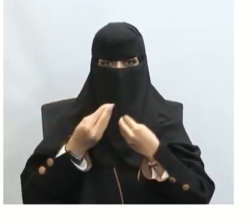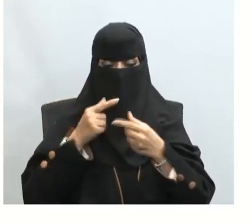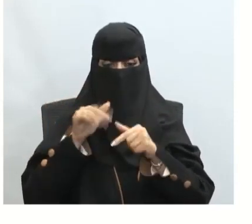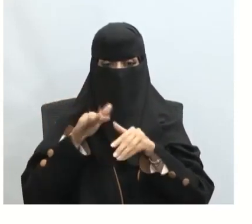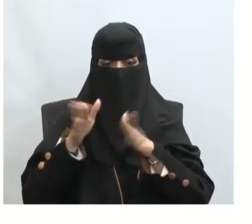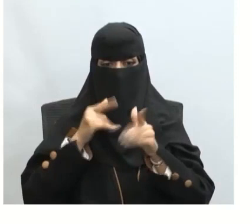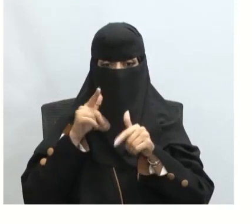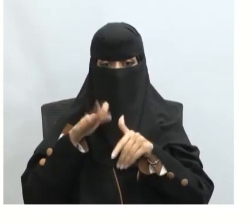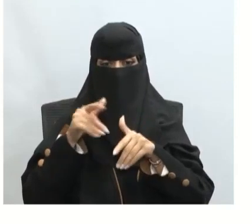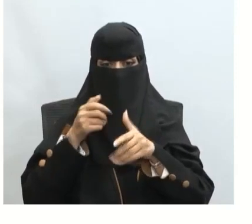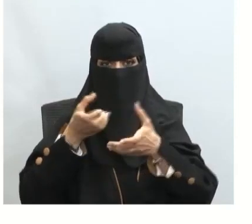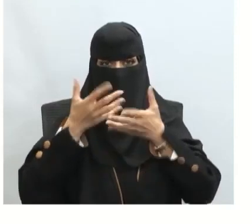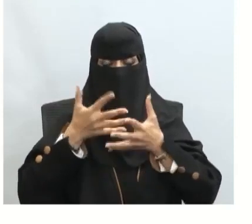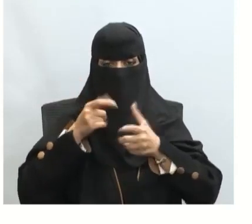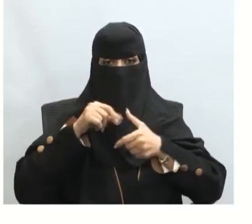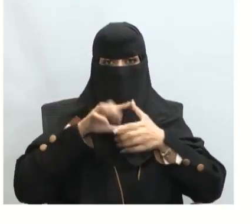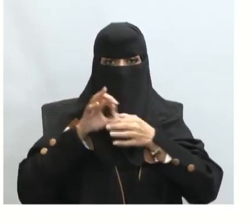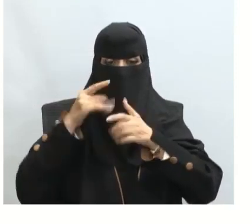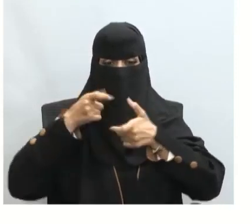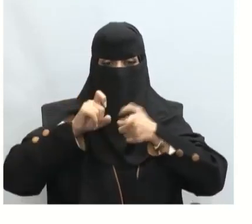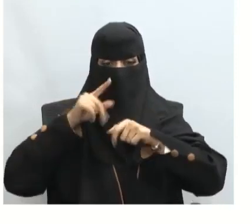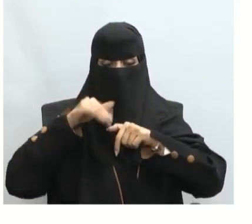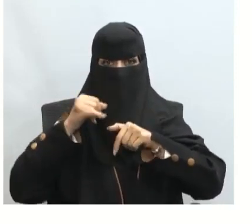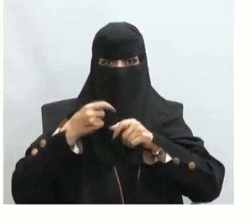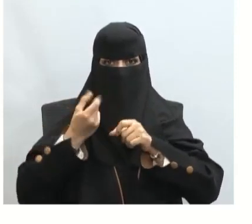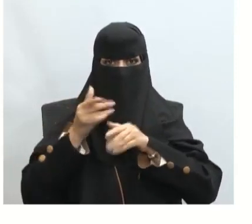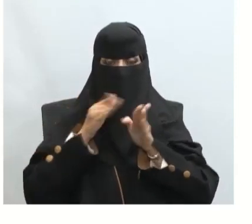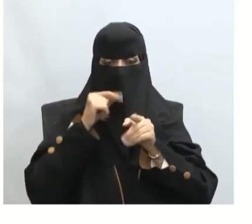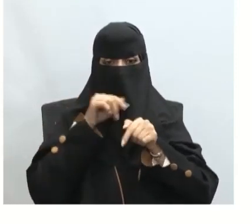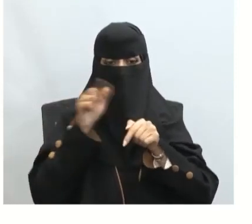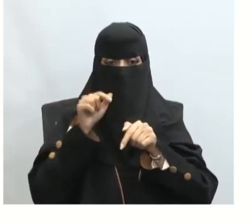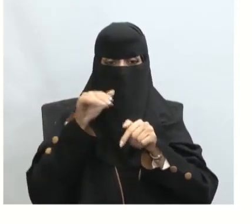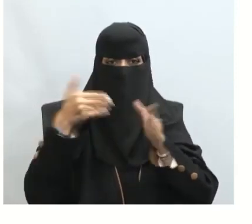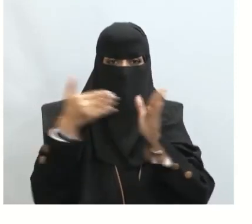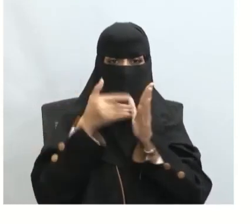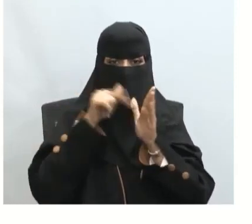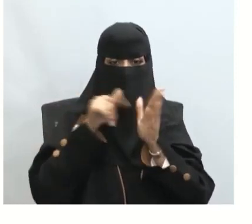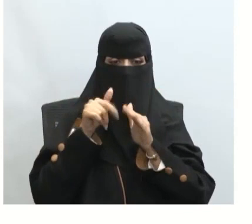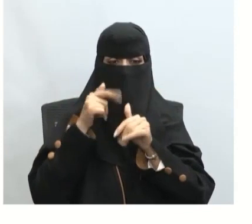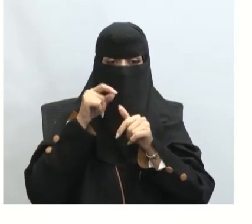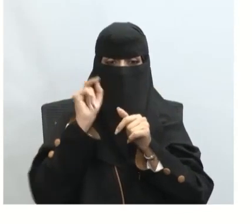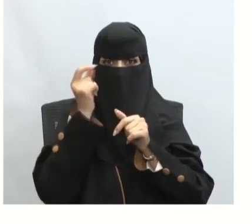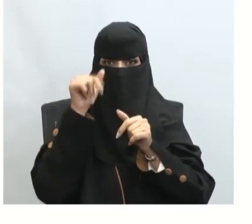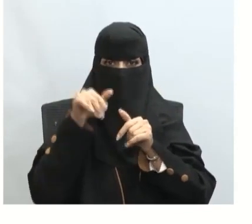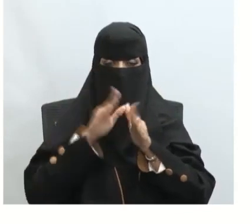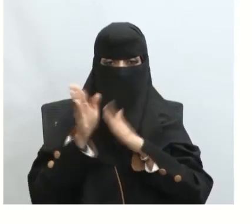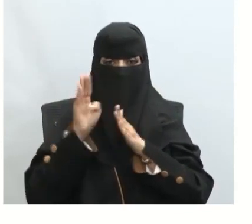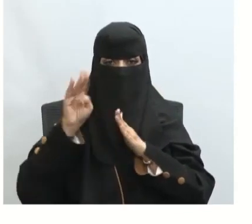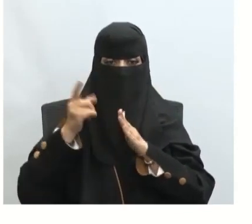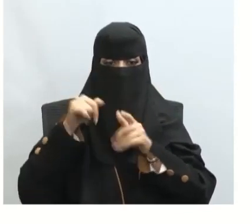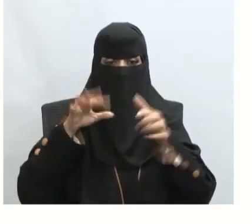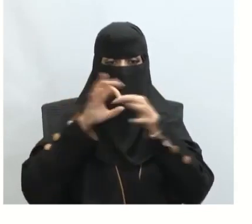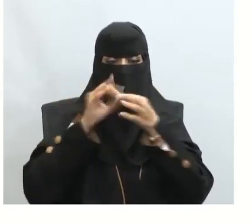يحدث فيها التكثف في البوليمرات يتكون احد البوليمرات من سلسله في نهايتها ذره كربون يرتبط